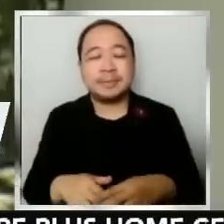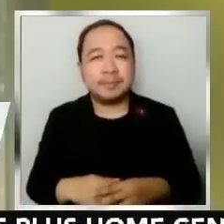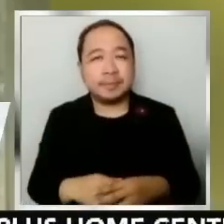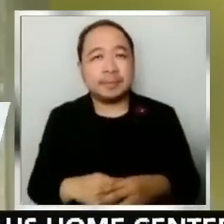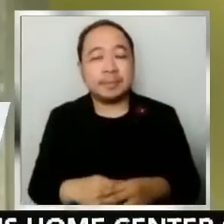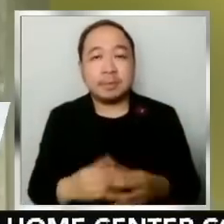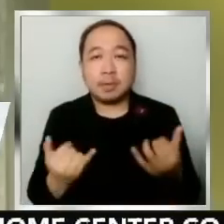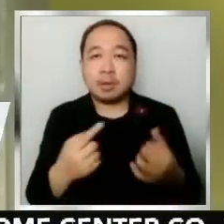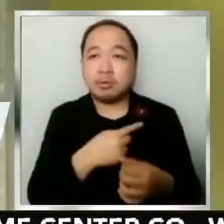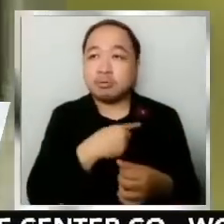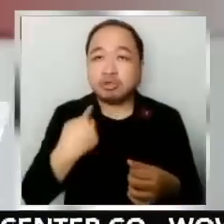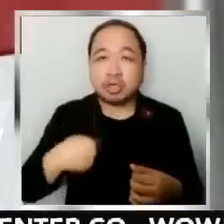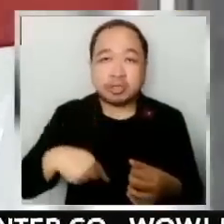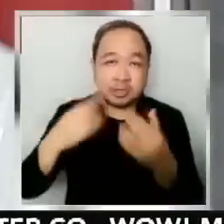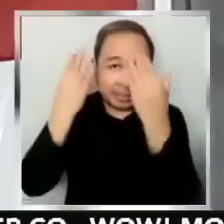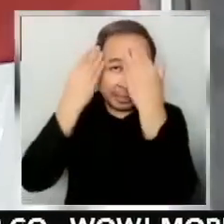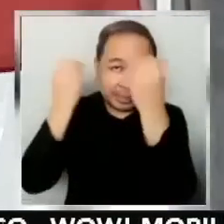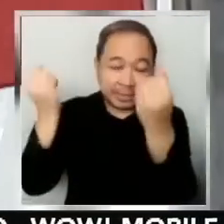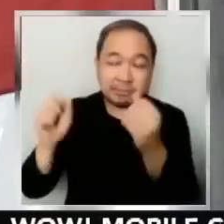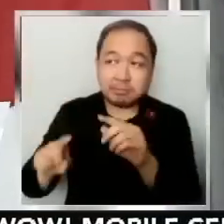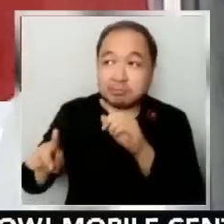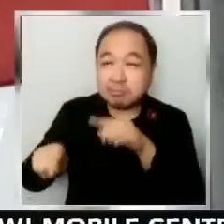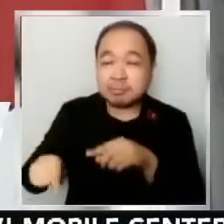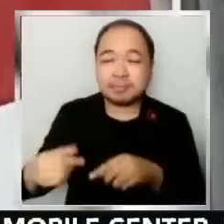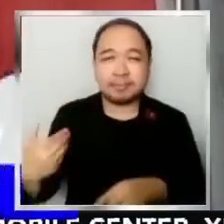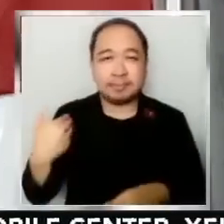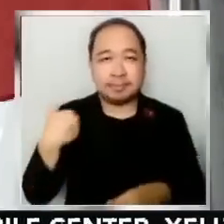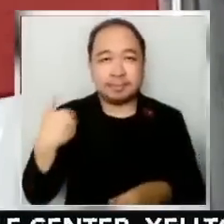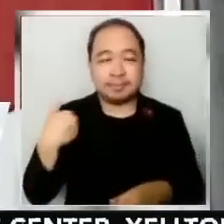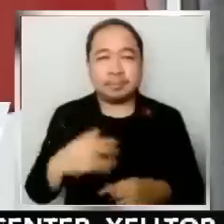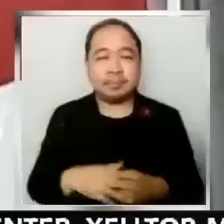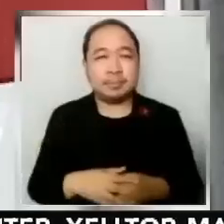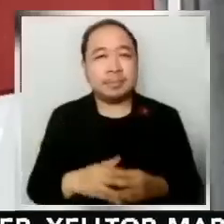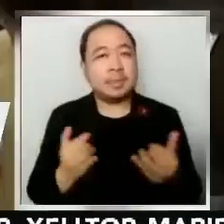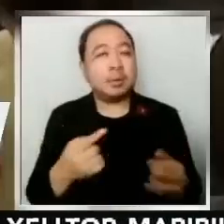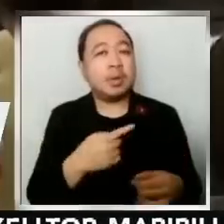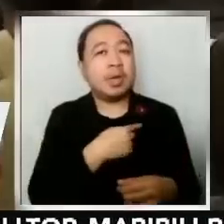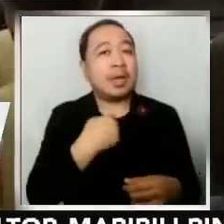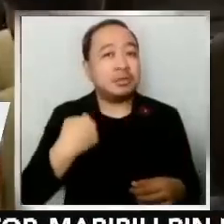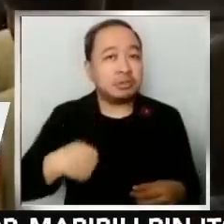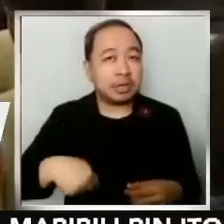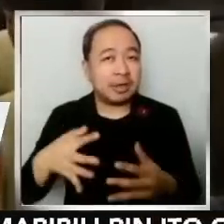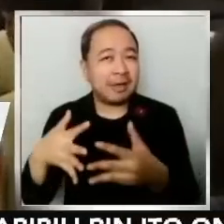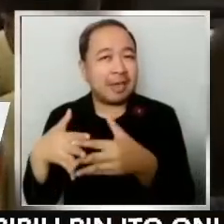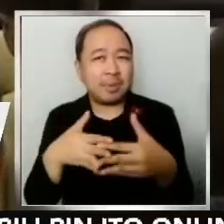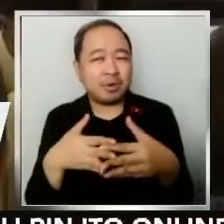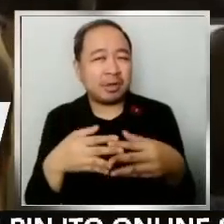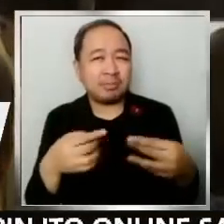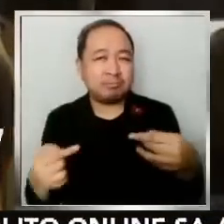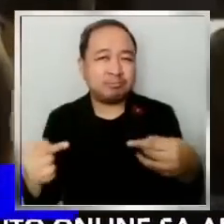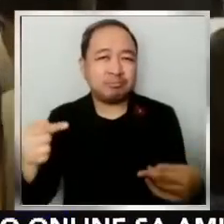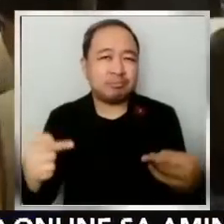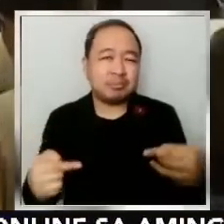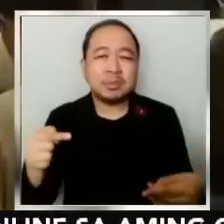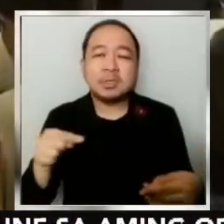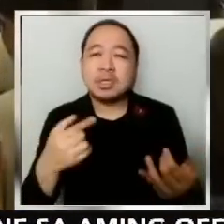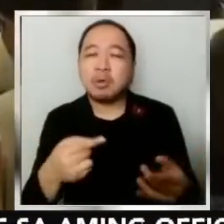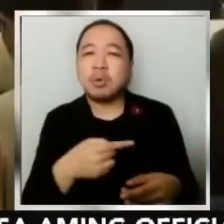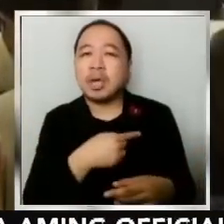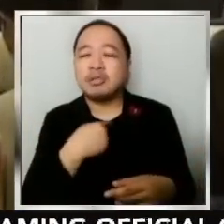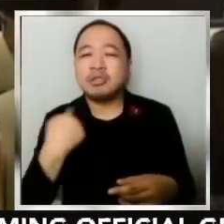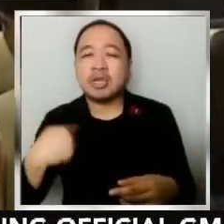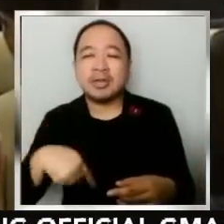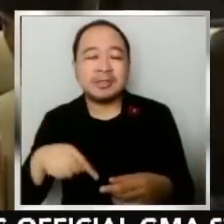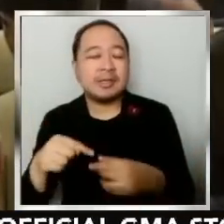Chinese Embassy tungkol dito sa gitna naman ng iringan ng China at America nagbabala ang Chinese Foreign Minister kung hindi